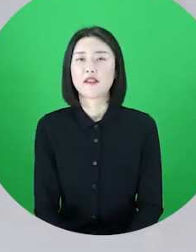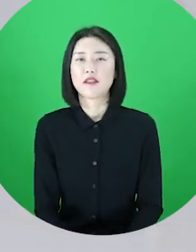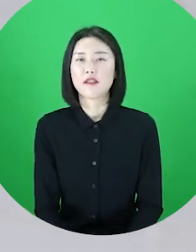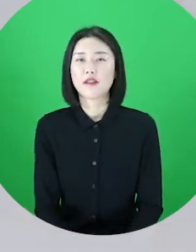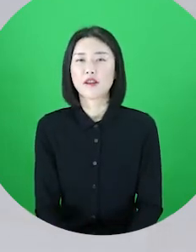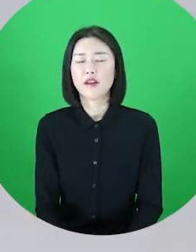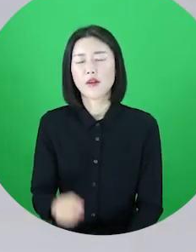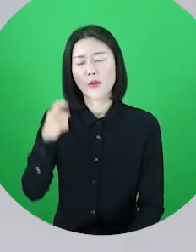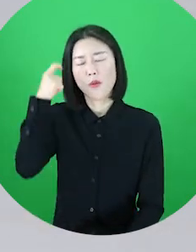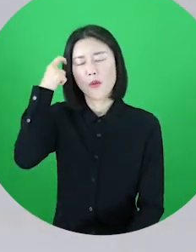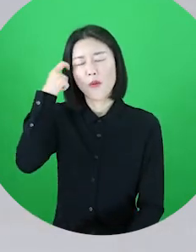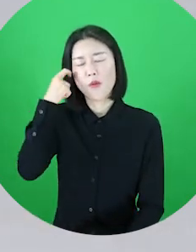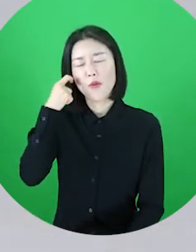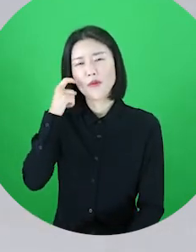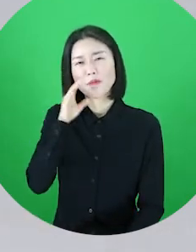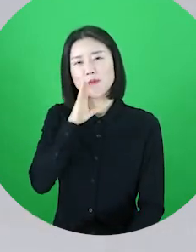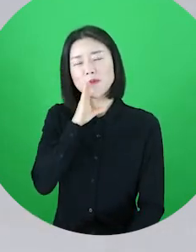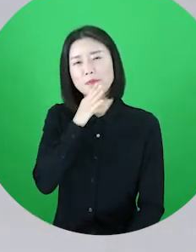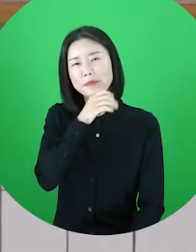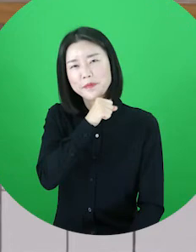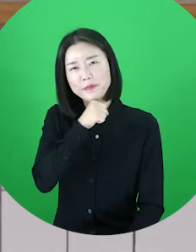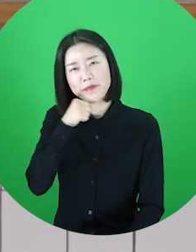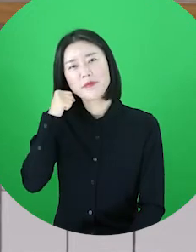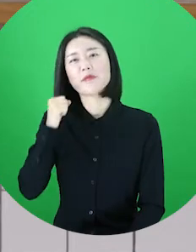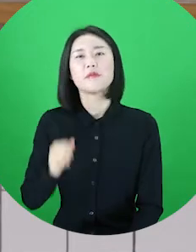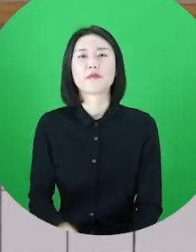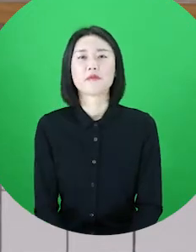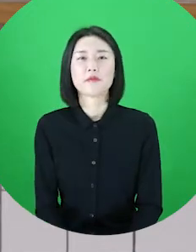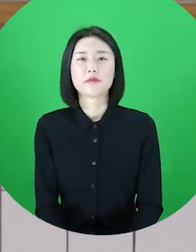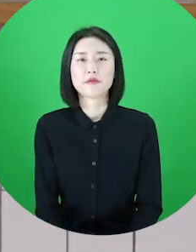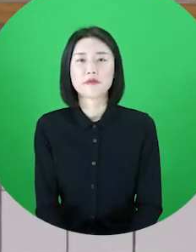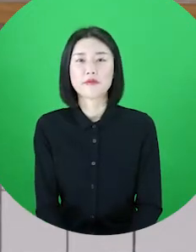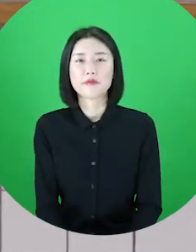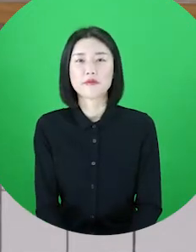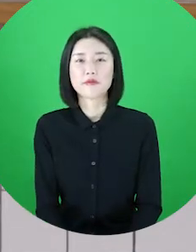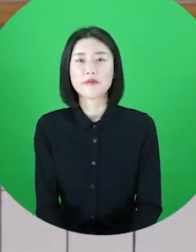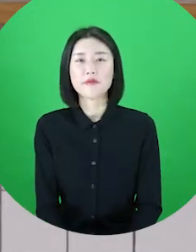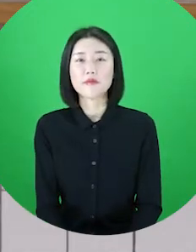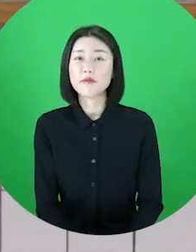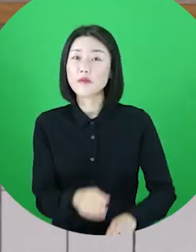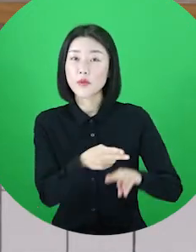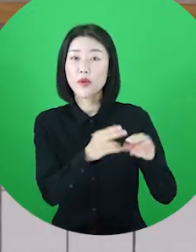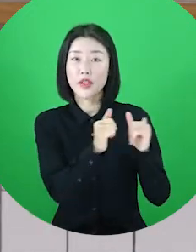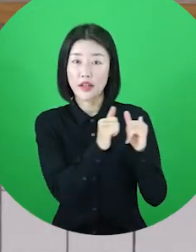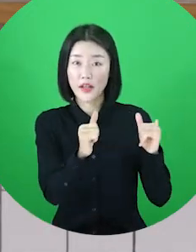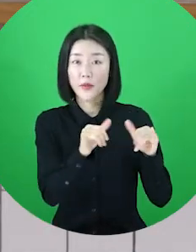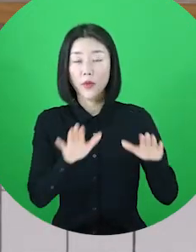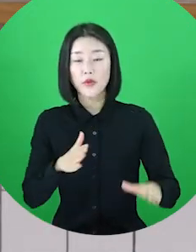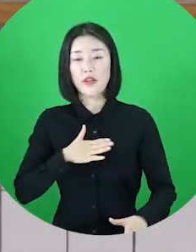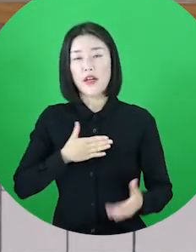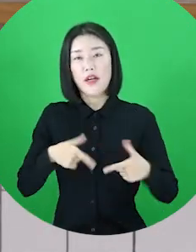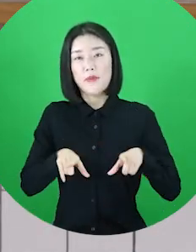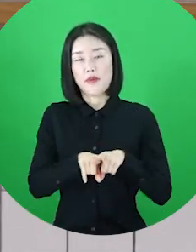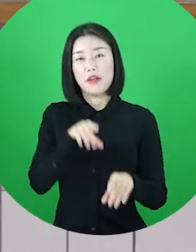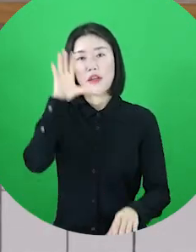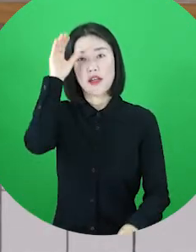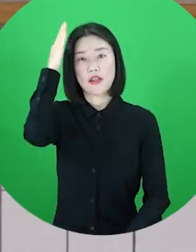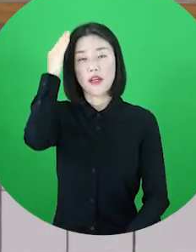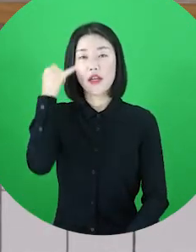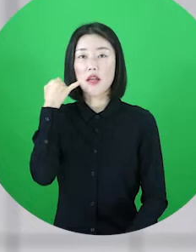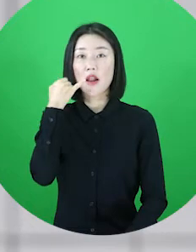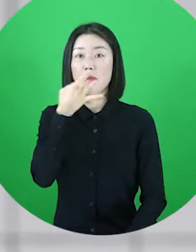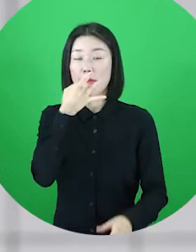고소하고 맛있어요. 그렇죠. 너무 맛있죠. 요리사님, 오늘 간장 계란밥을 만들었는데요. 어렵진 않았나요?